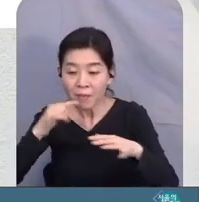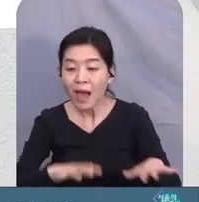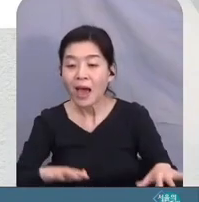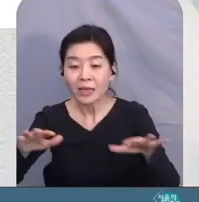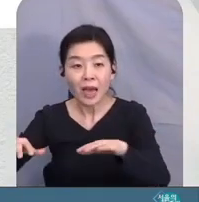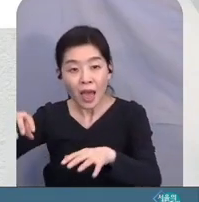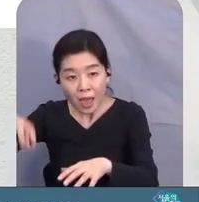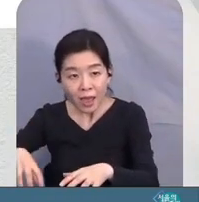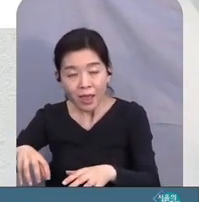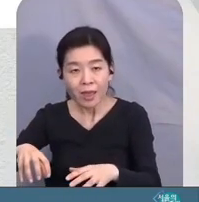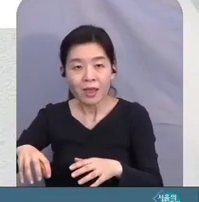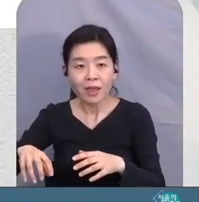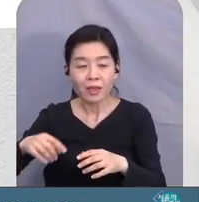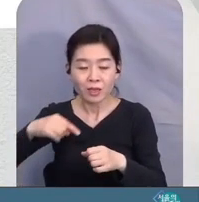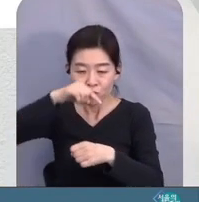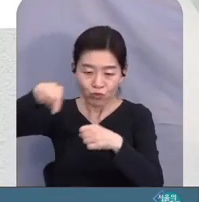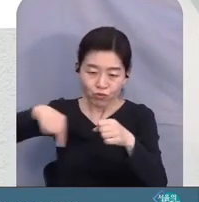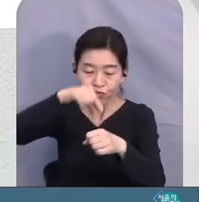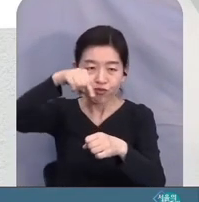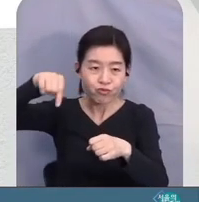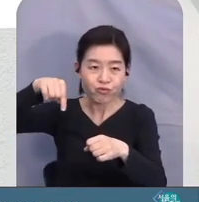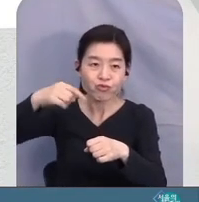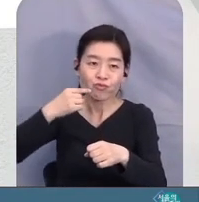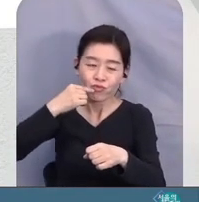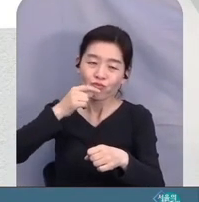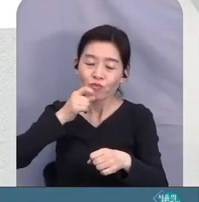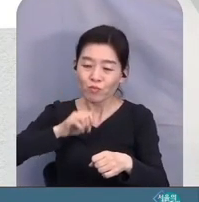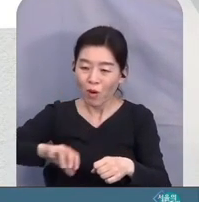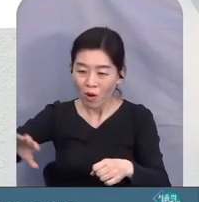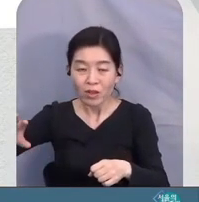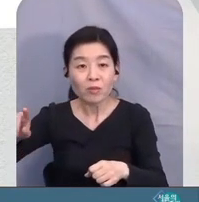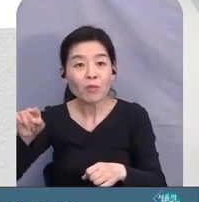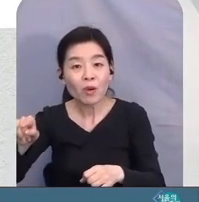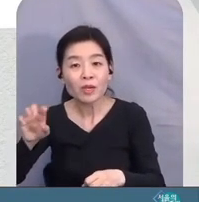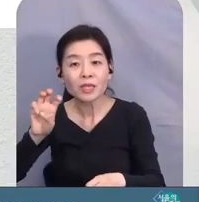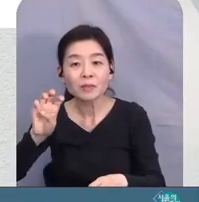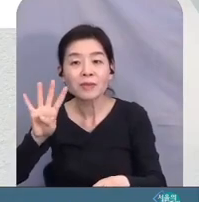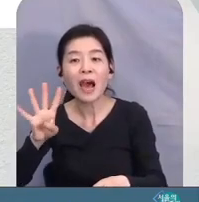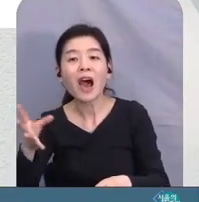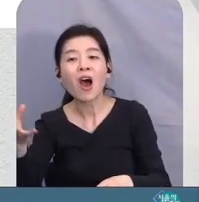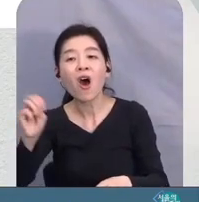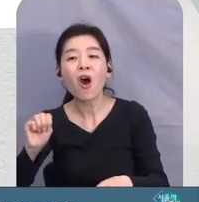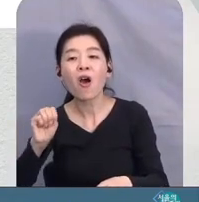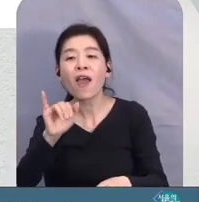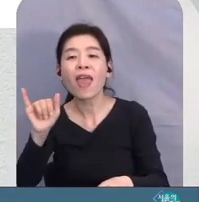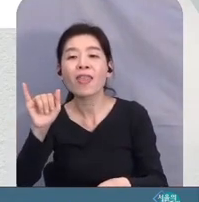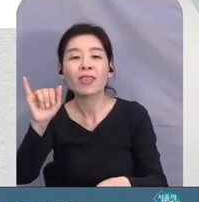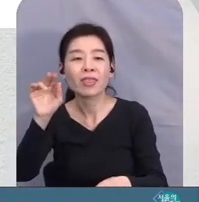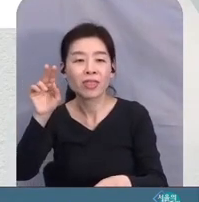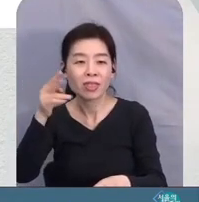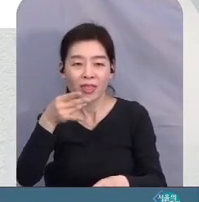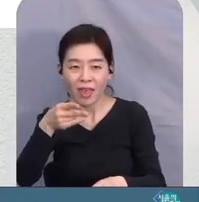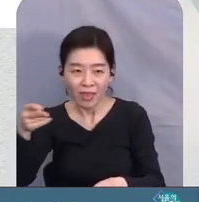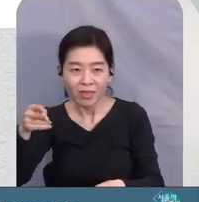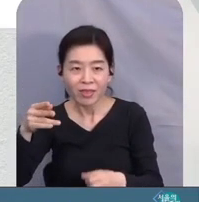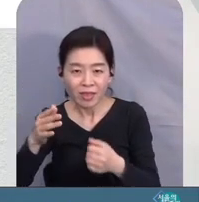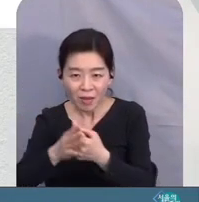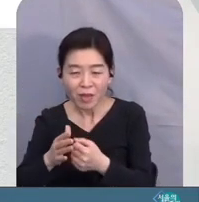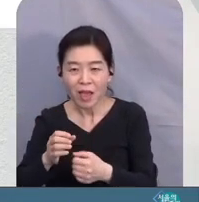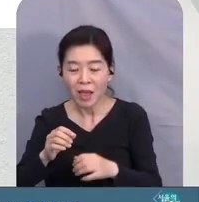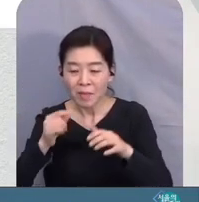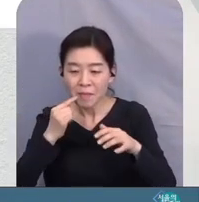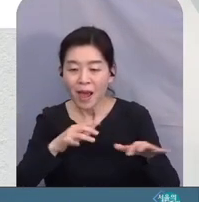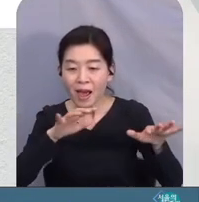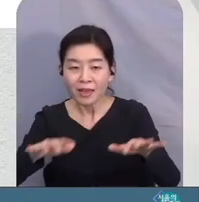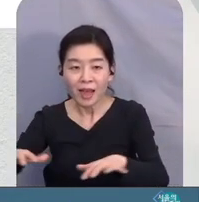무슨 얘기냐면 그래서 34억 엔밖에 안 들어가니 바다로 버리겠다 이렇게 얘기를 했는데 지금 보니까